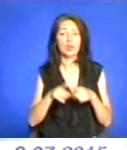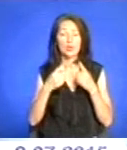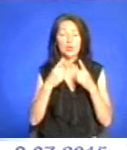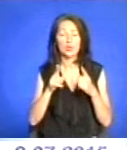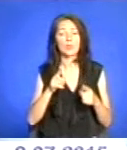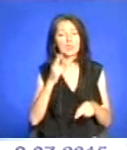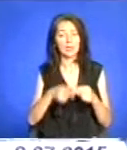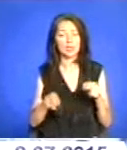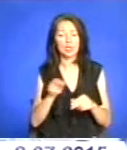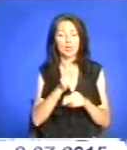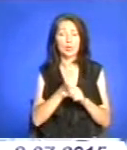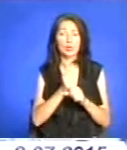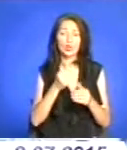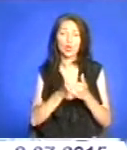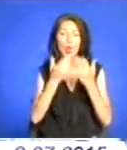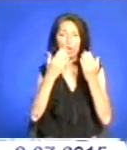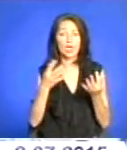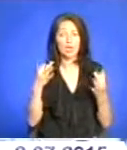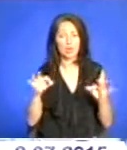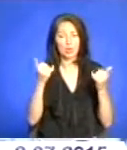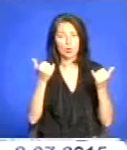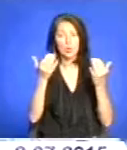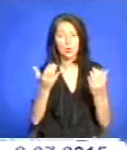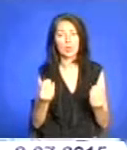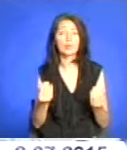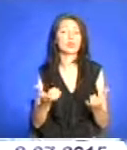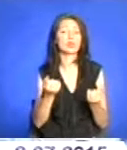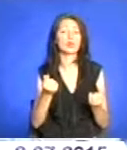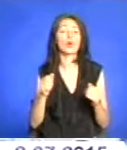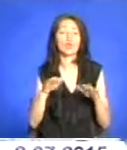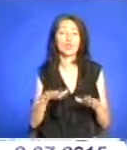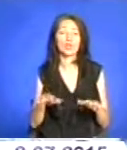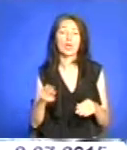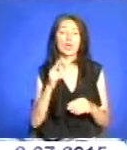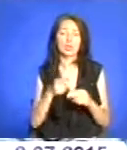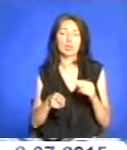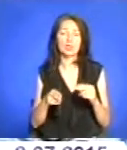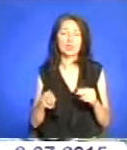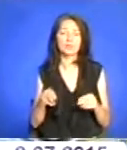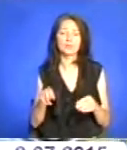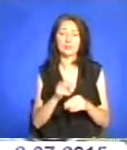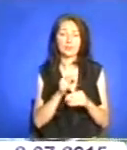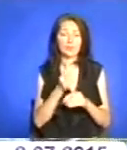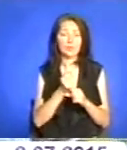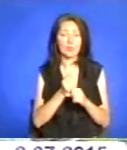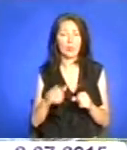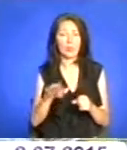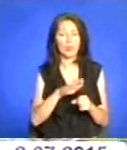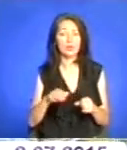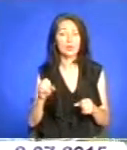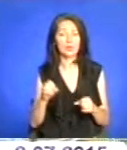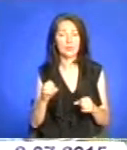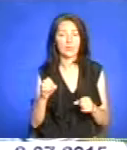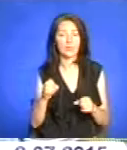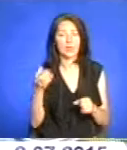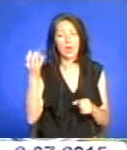Дня Незалежності. Сьогодні прийнято рішення про заходи з благоустрою площі Героїв Євромайдану. Цього тижня починаємо роботи по облаштуванню нової площі